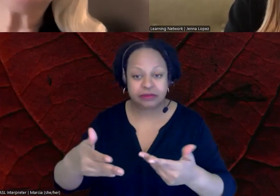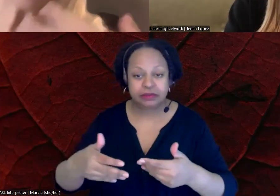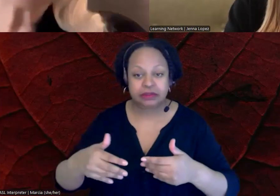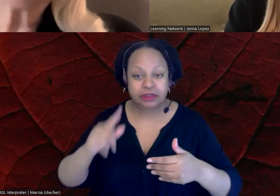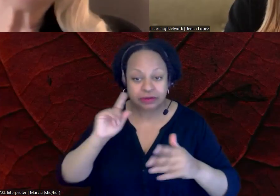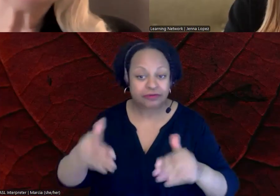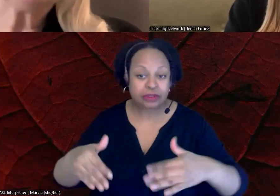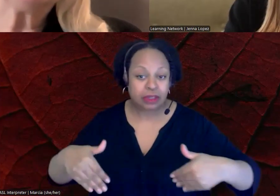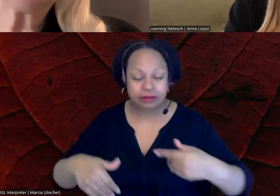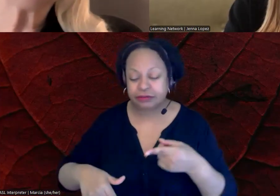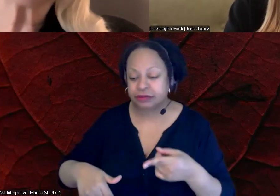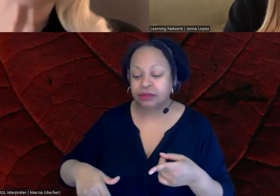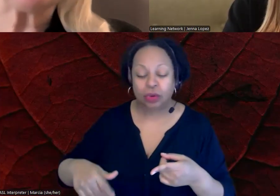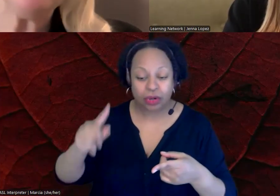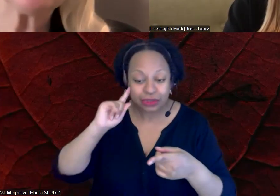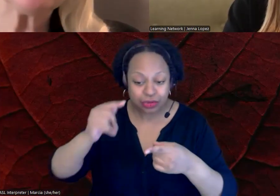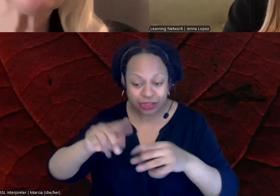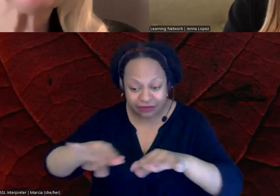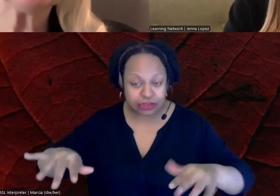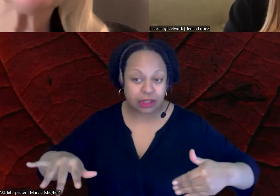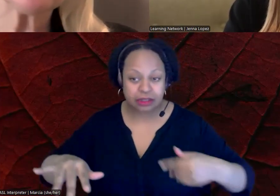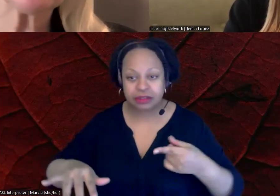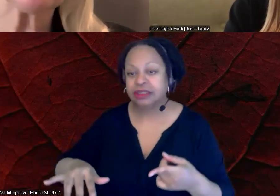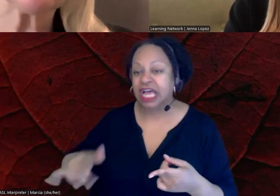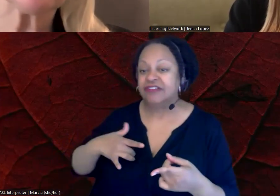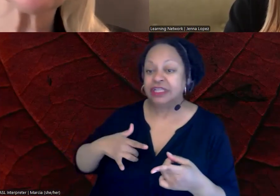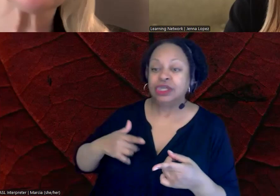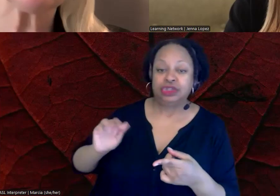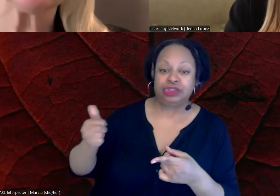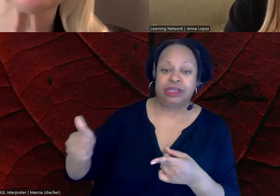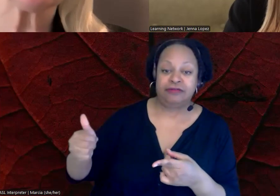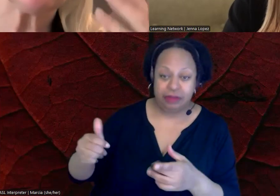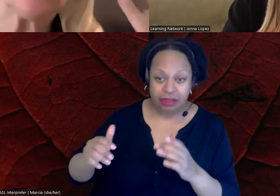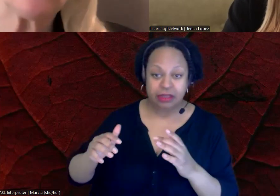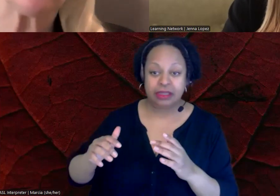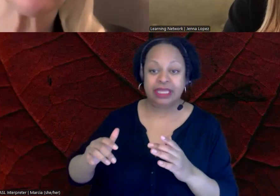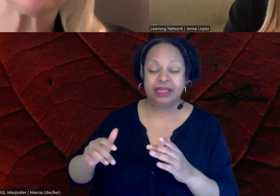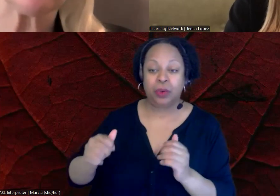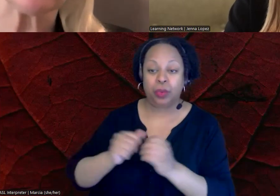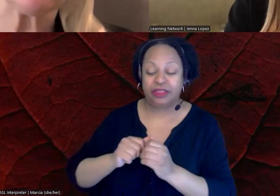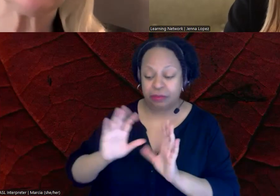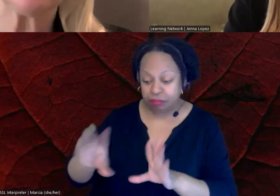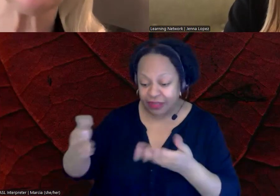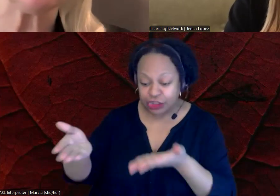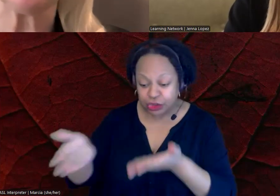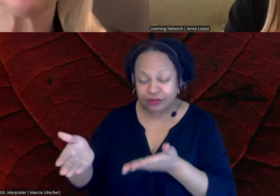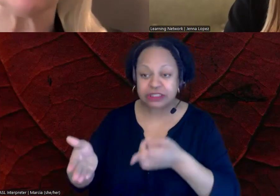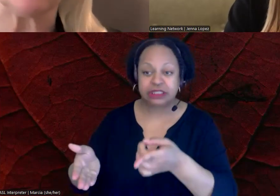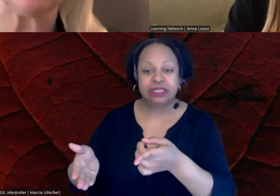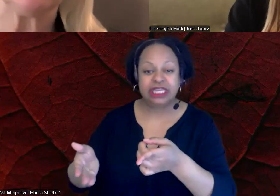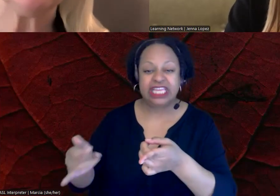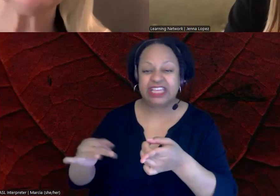Donc, du point de vue des prestataires, si vous soupçonnez que la personne est neurodivergente, il y a un autre type